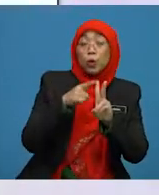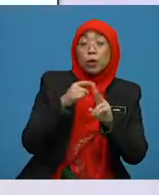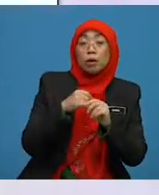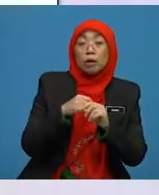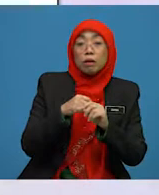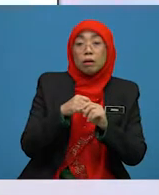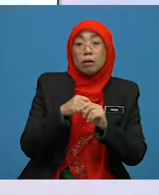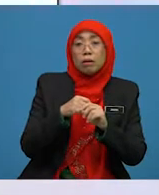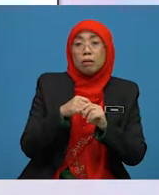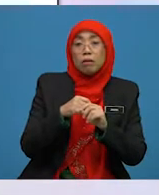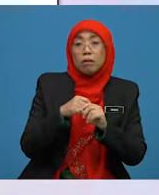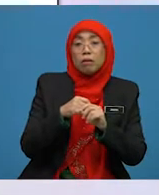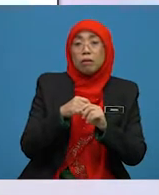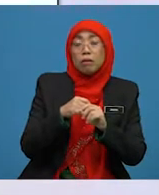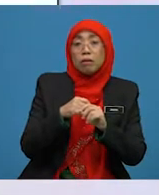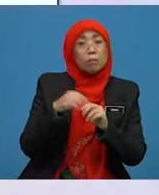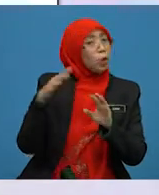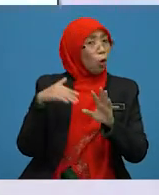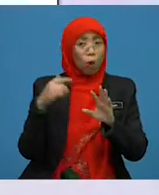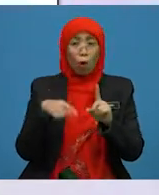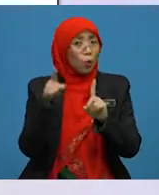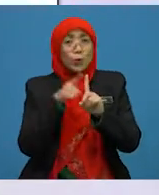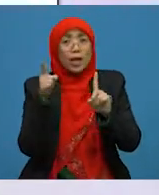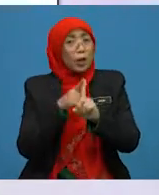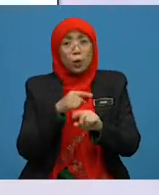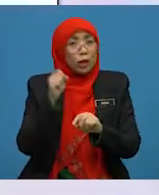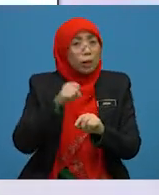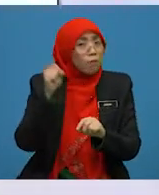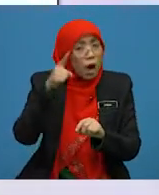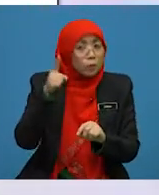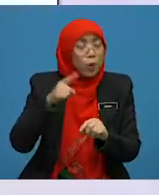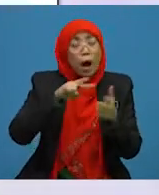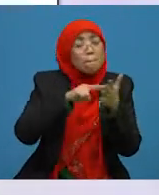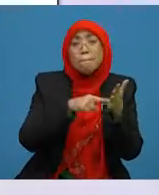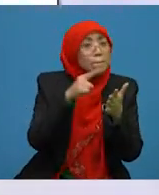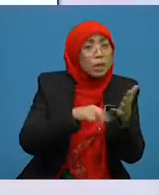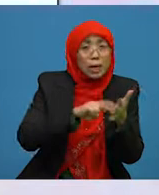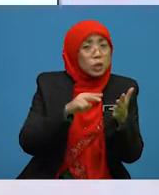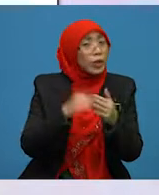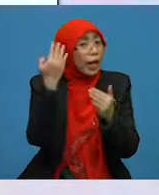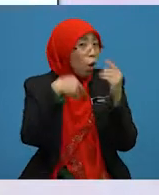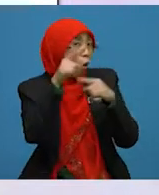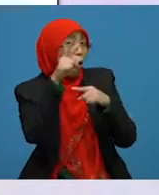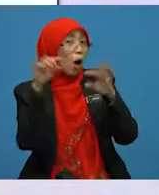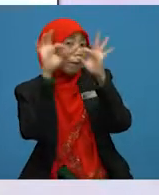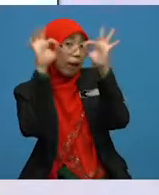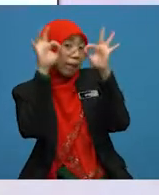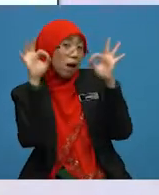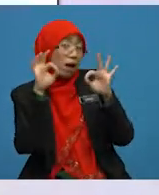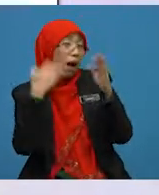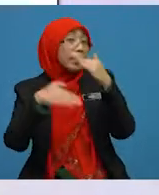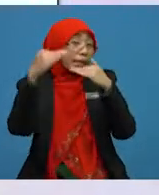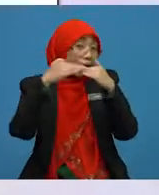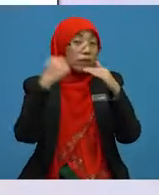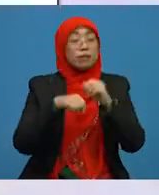Pelajar perlu memahami maksud atau definisi yang sesuai dengan pernyataan yang